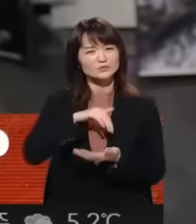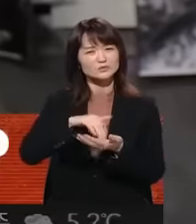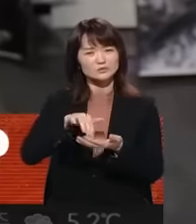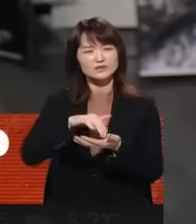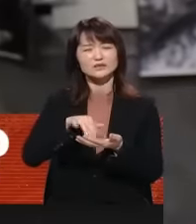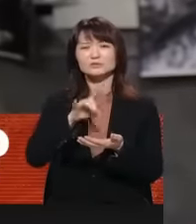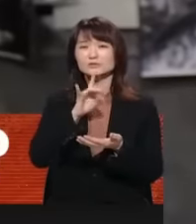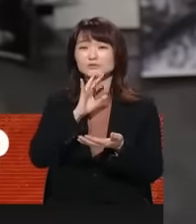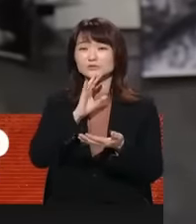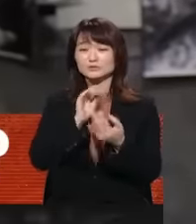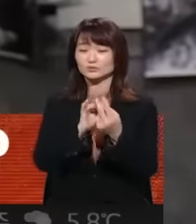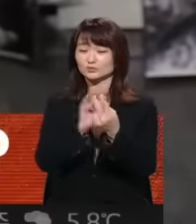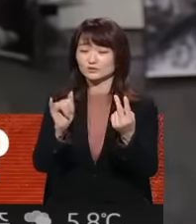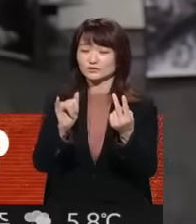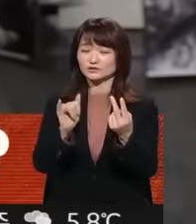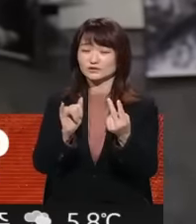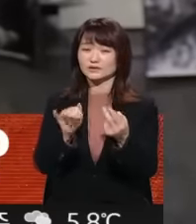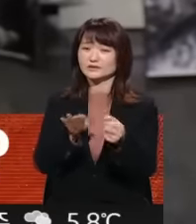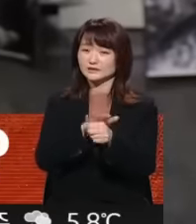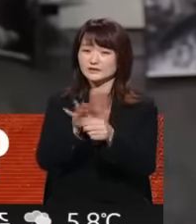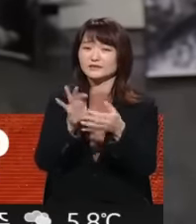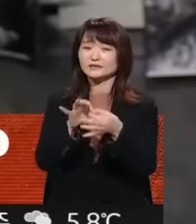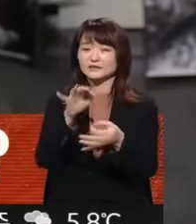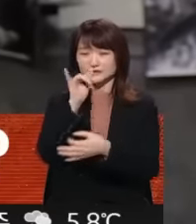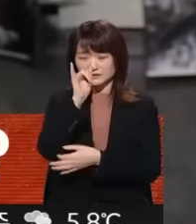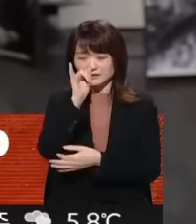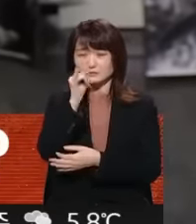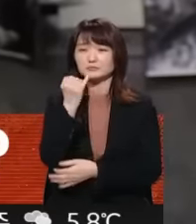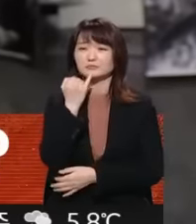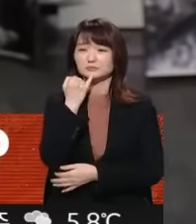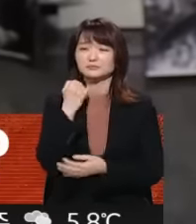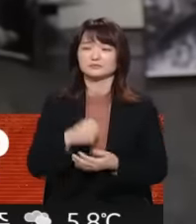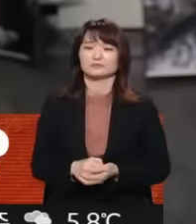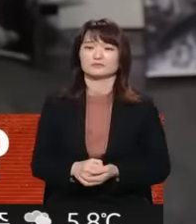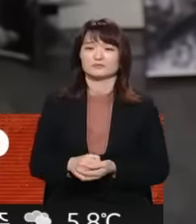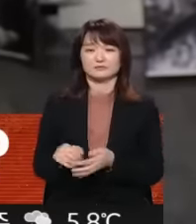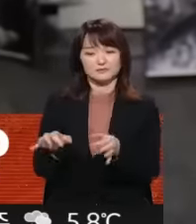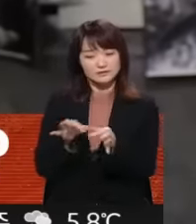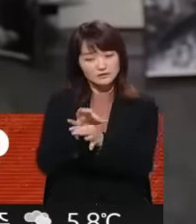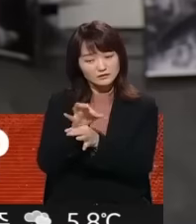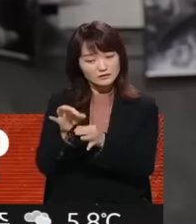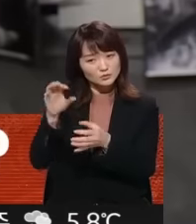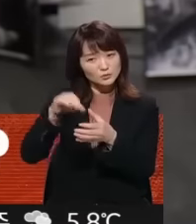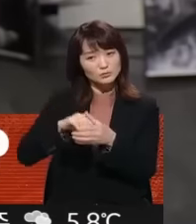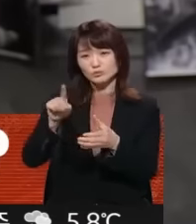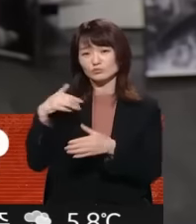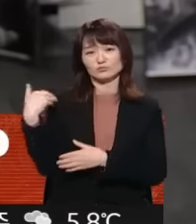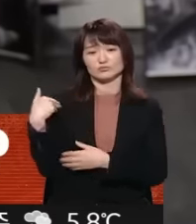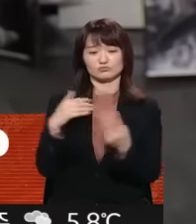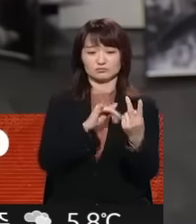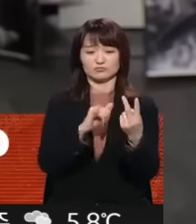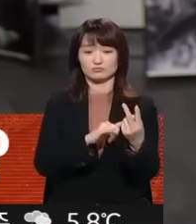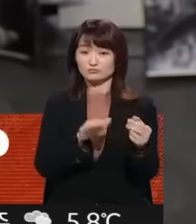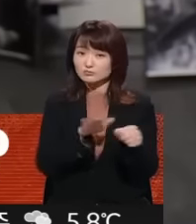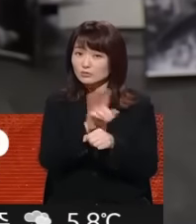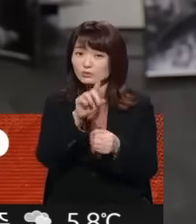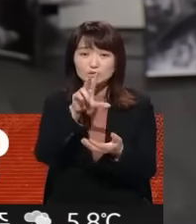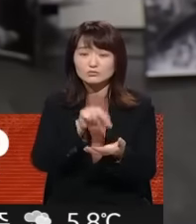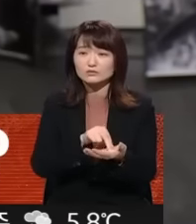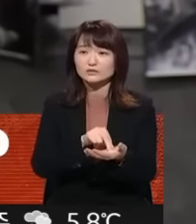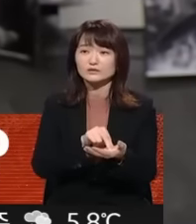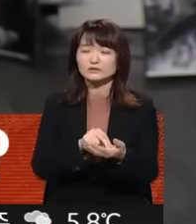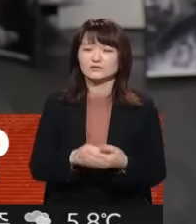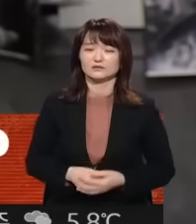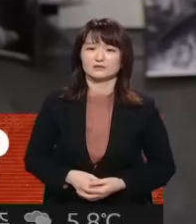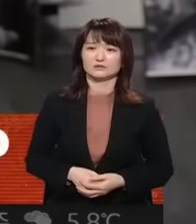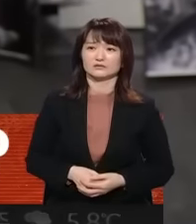두 사람이 애정만 있다면 관계는 없습니다 여기에 경제적인 거라든가 다른게 끼우면 모르겠지만 둘이 사랑하는데 뭐가 문제예요 미국